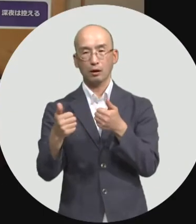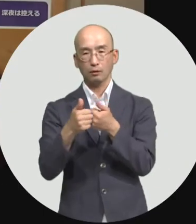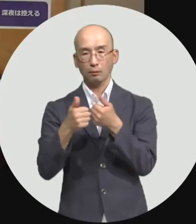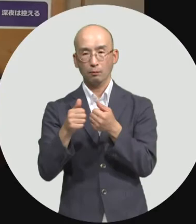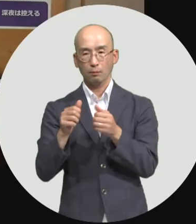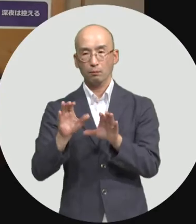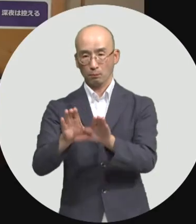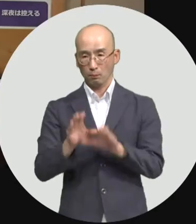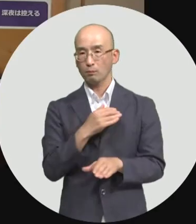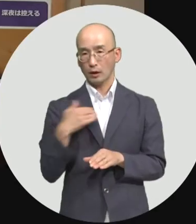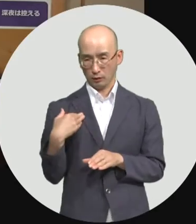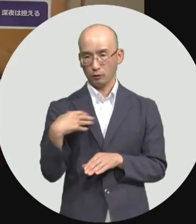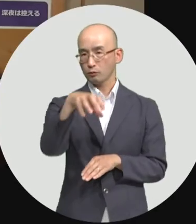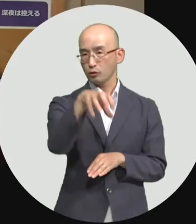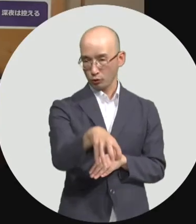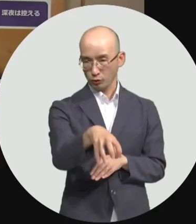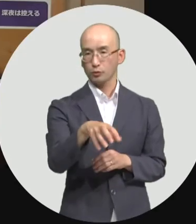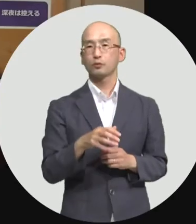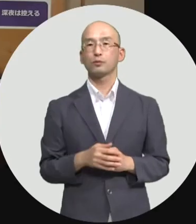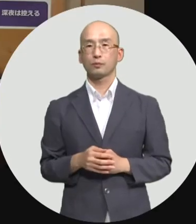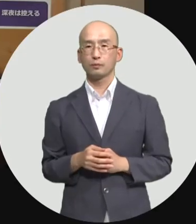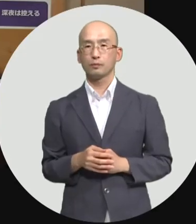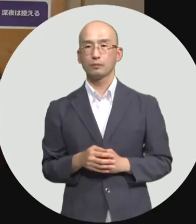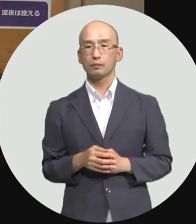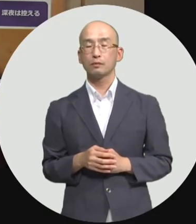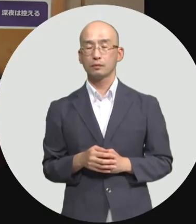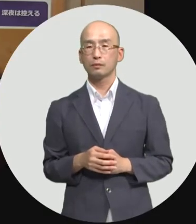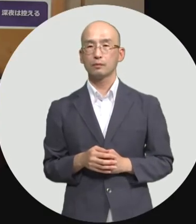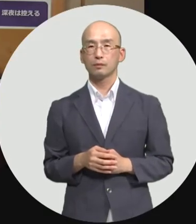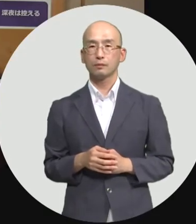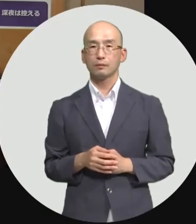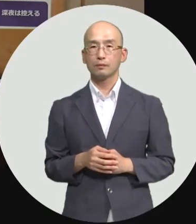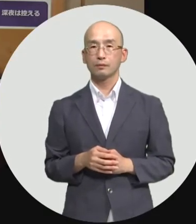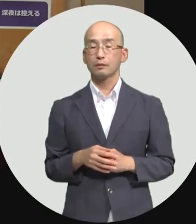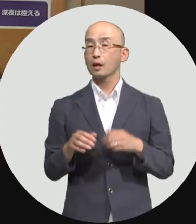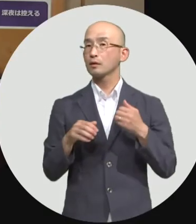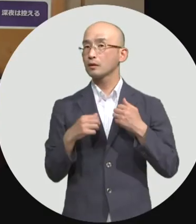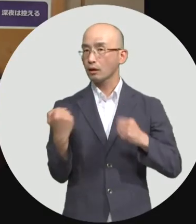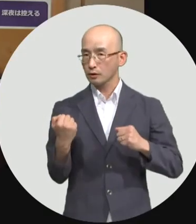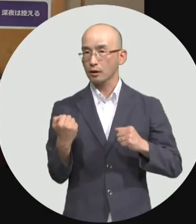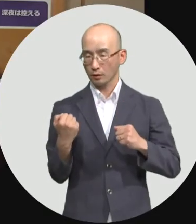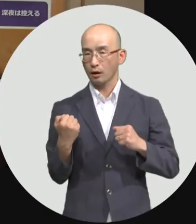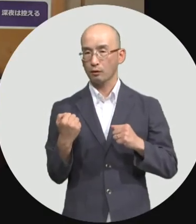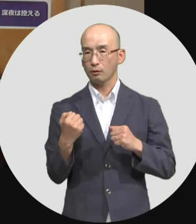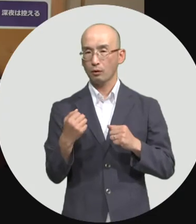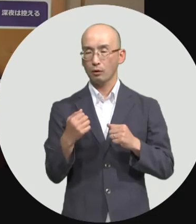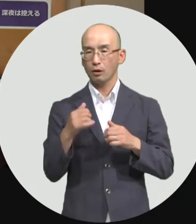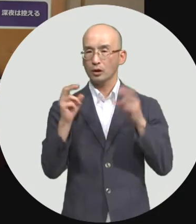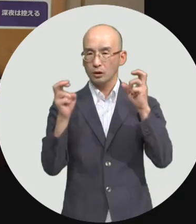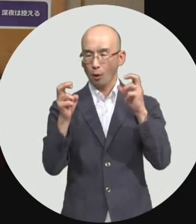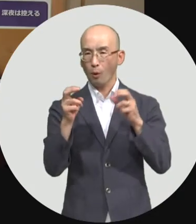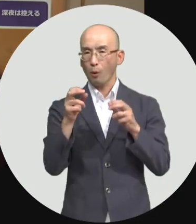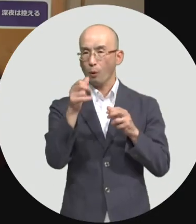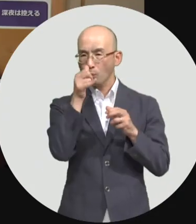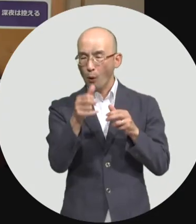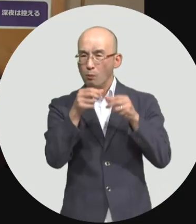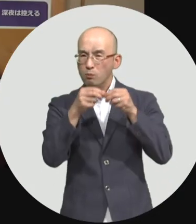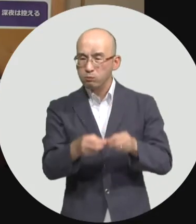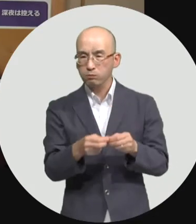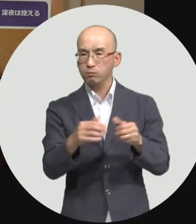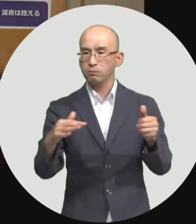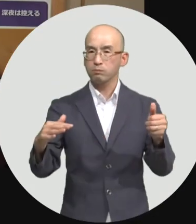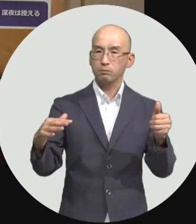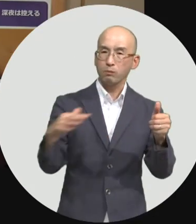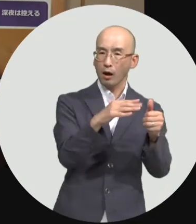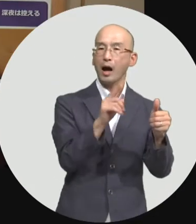られますカウンセリングブースというようなものがございます。また学生の方からは企業オタクと呼ばれているそうでございますが、